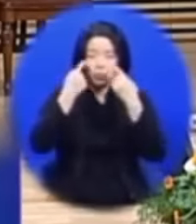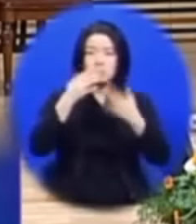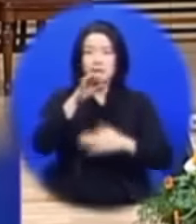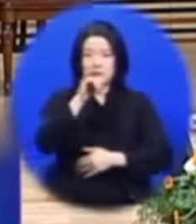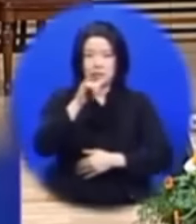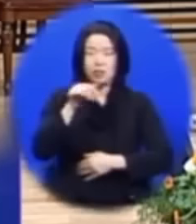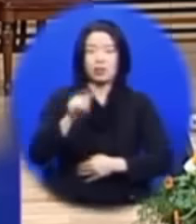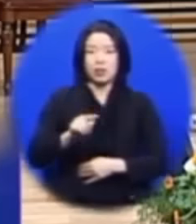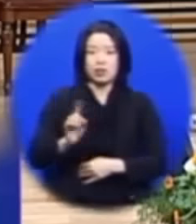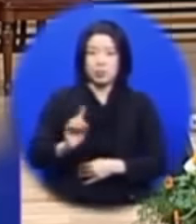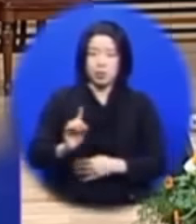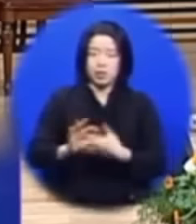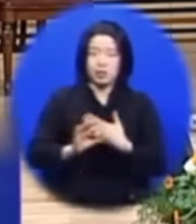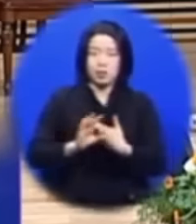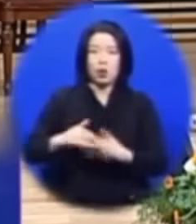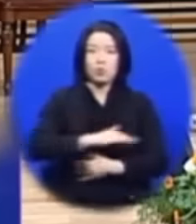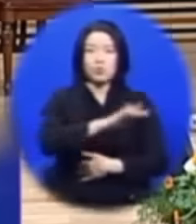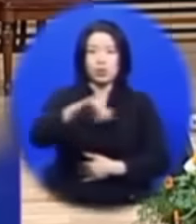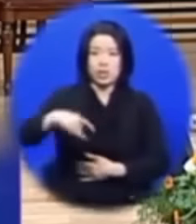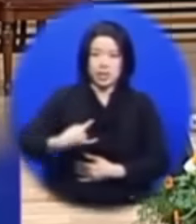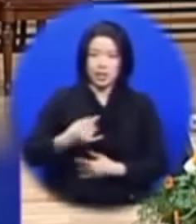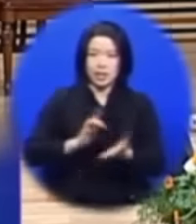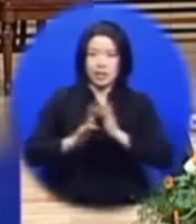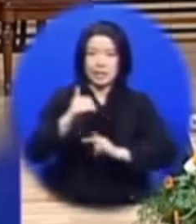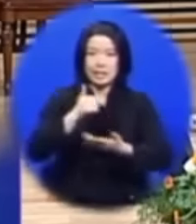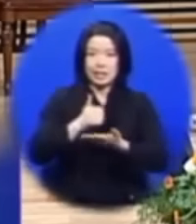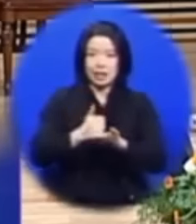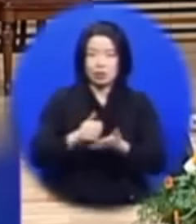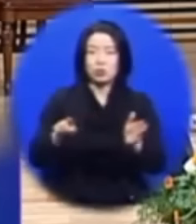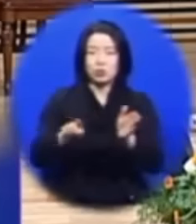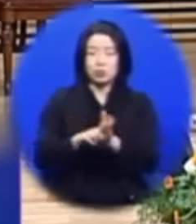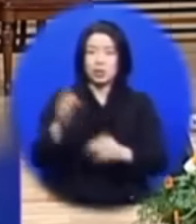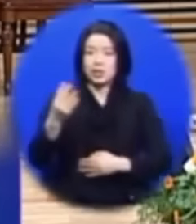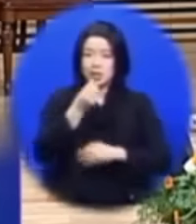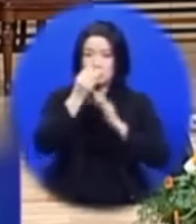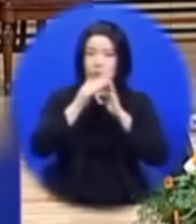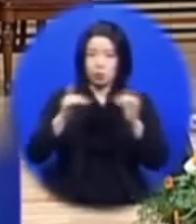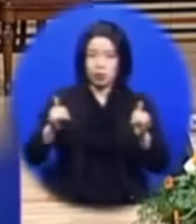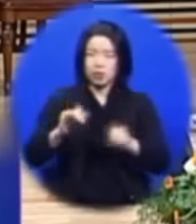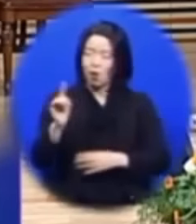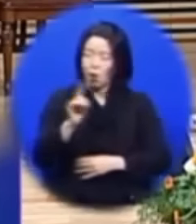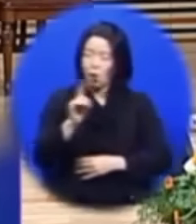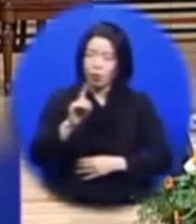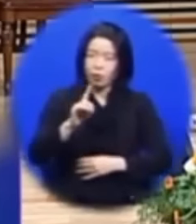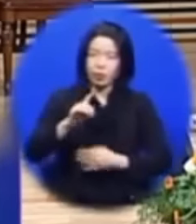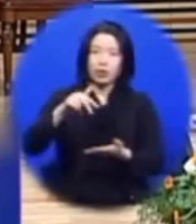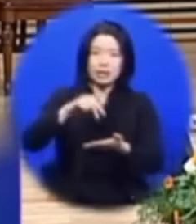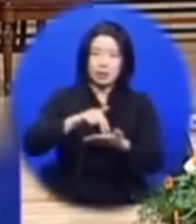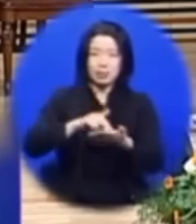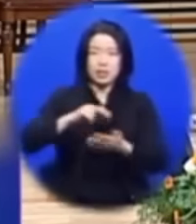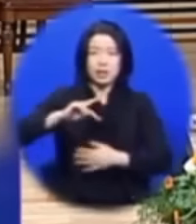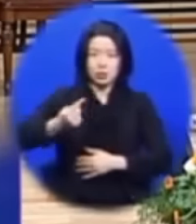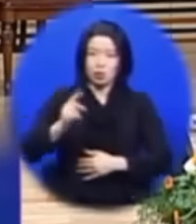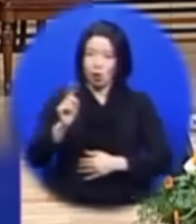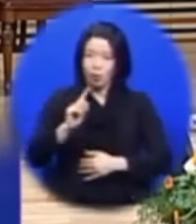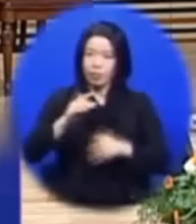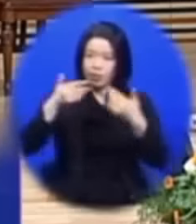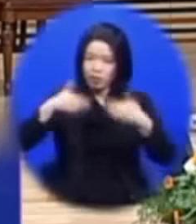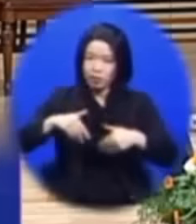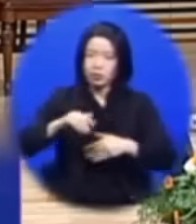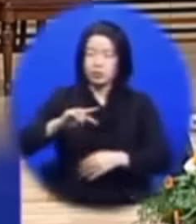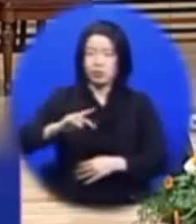우리에게 아 예수를 믿는 성도들에게 어떤 형편에서든지 또 어떤